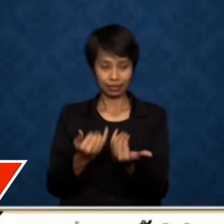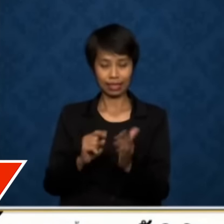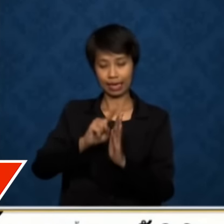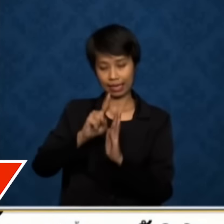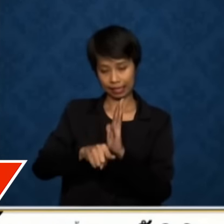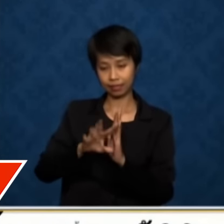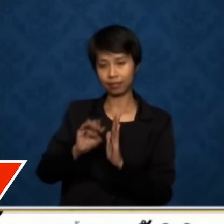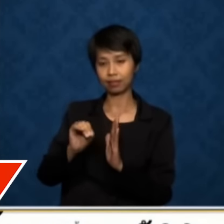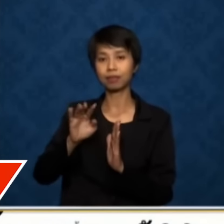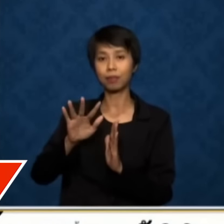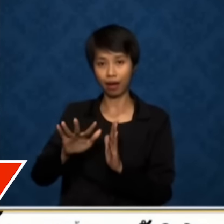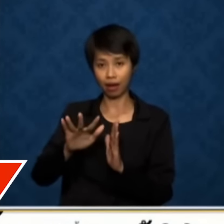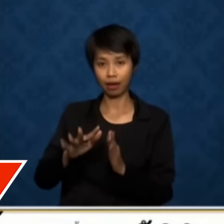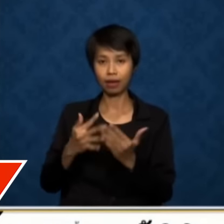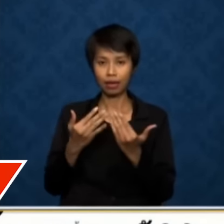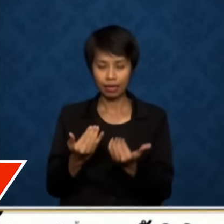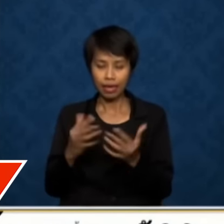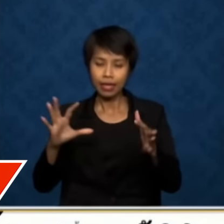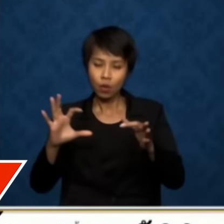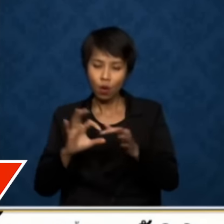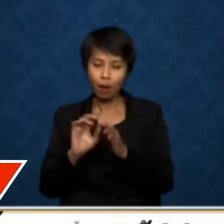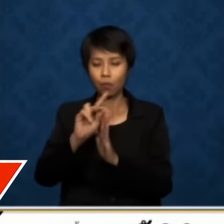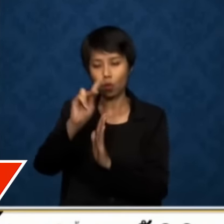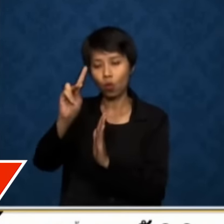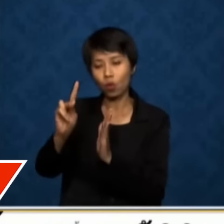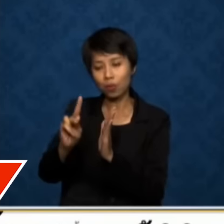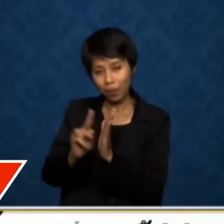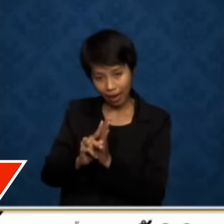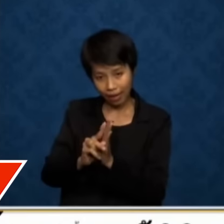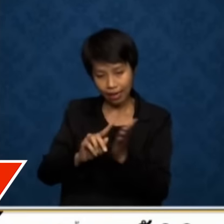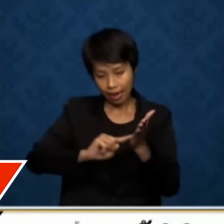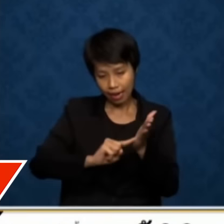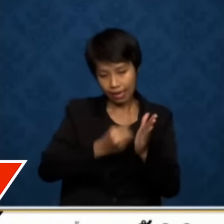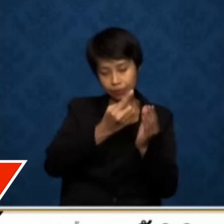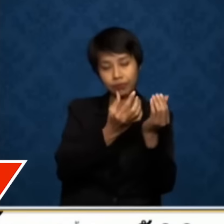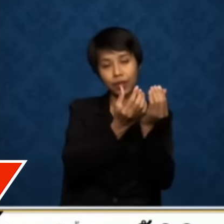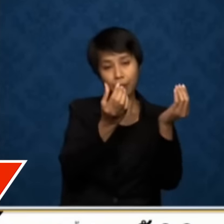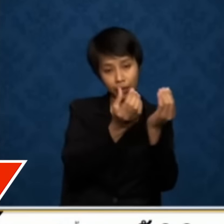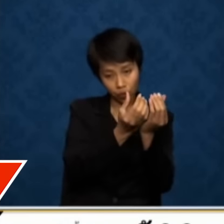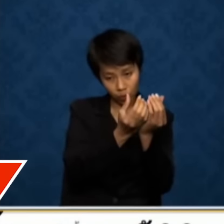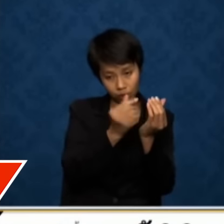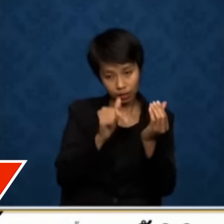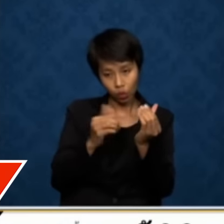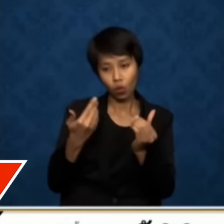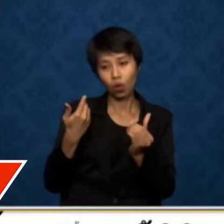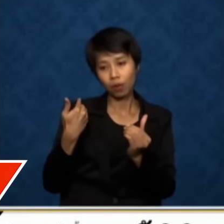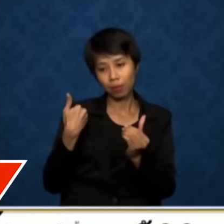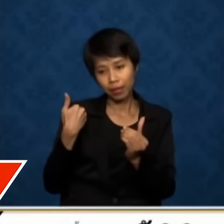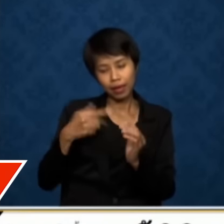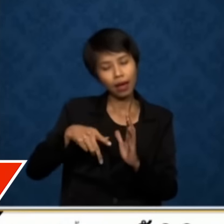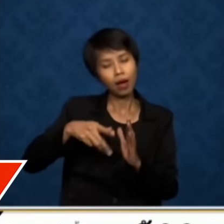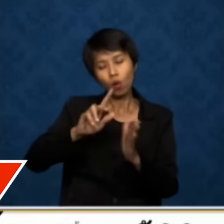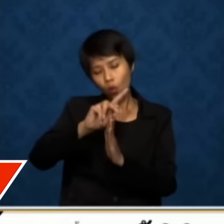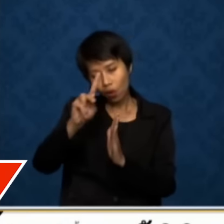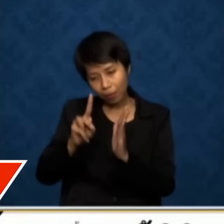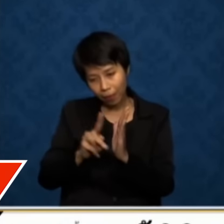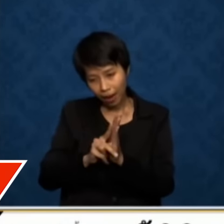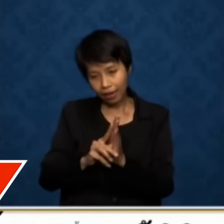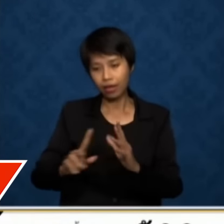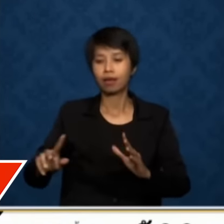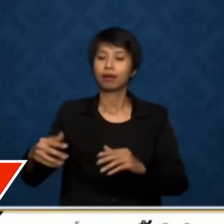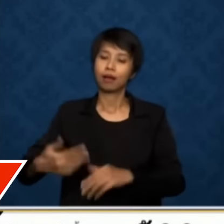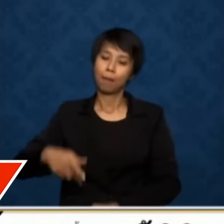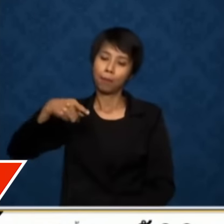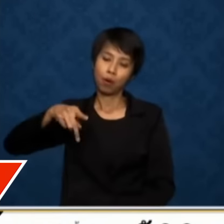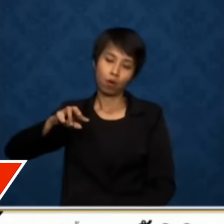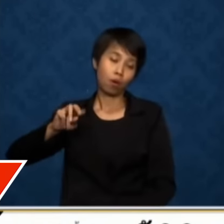นี้คือการปรับหลักกฎหมายครับท่านประธานตั้งแต่ชั้นรัฐธรรมนูญชั้นปวิยาชั้นพรบชั้นกฎกระทรวงไป